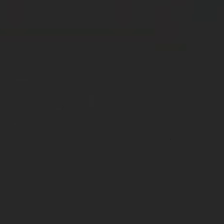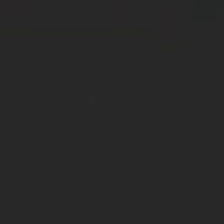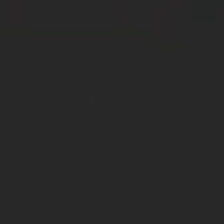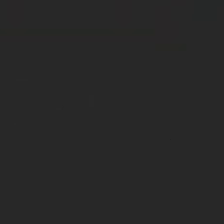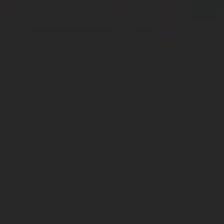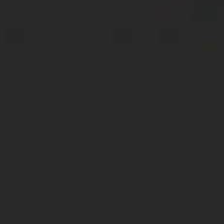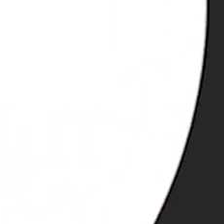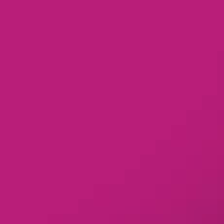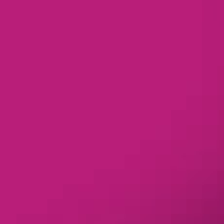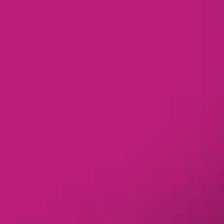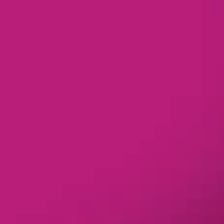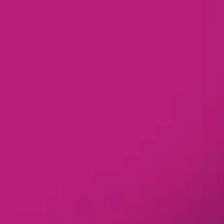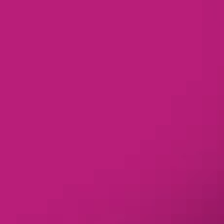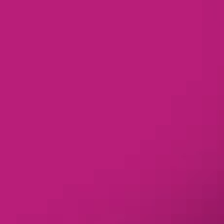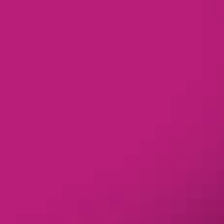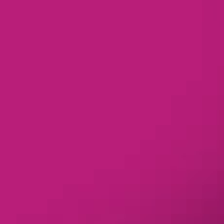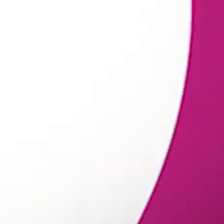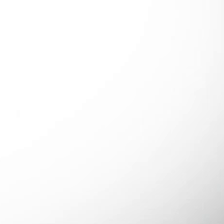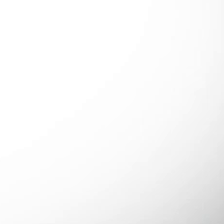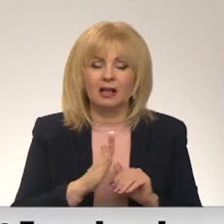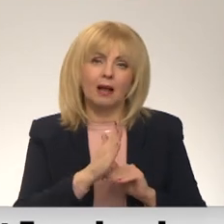Re, viss ēters ir te!